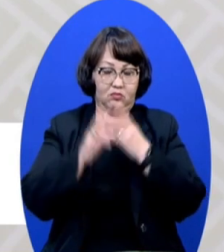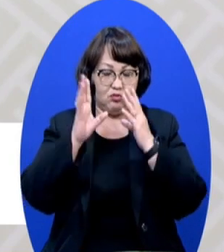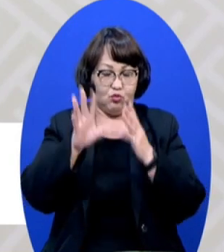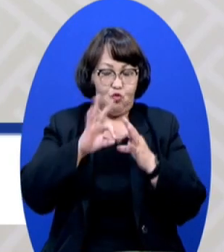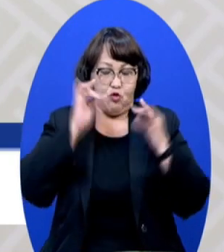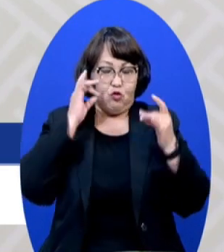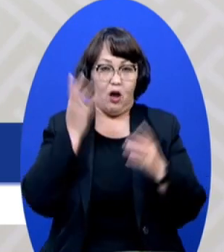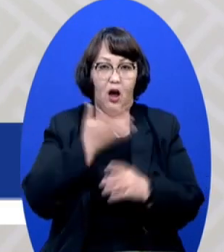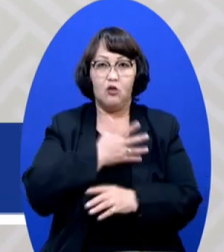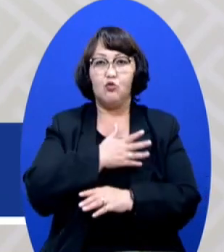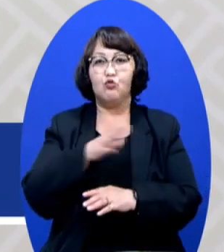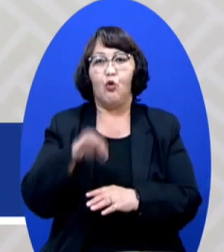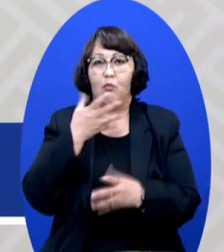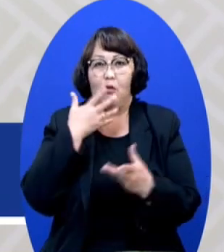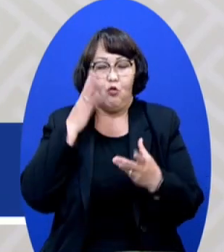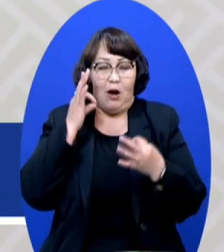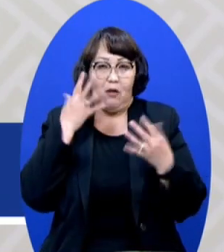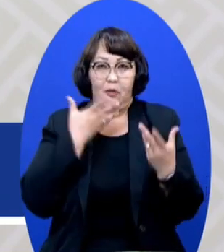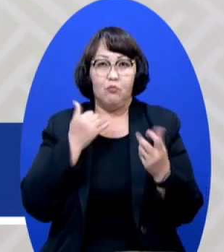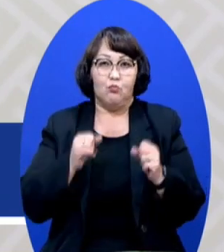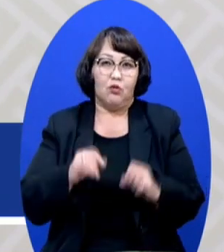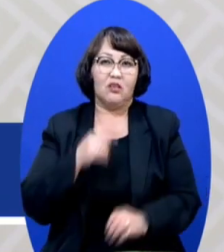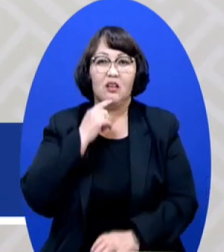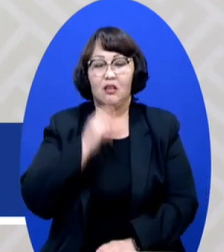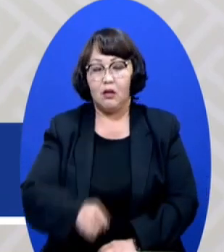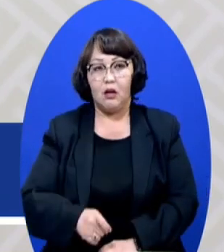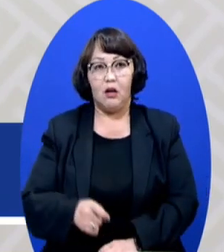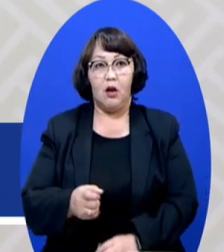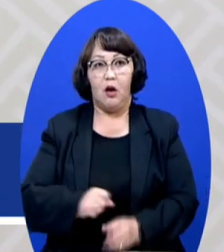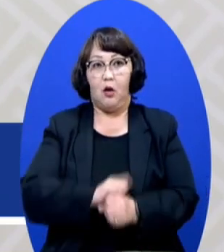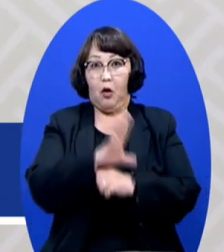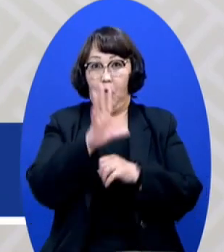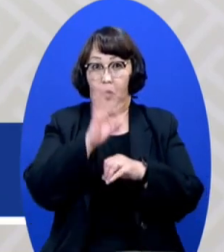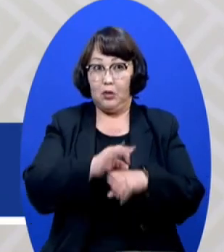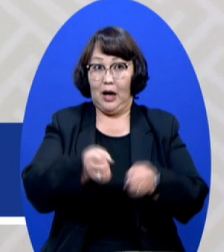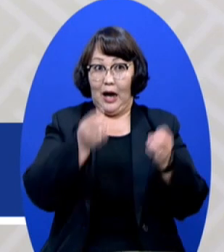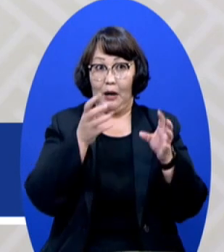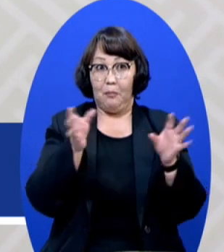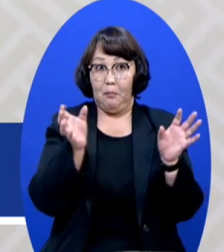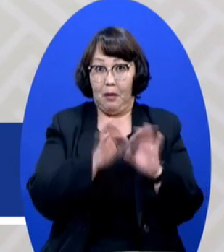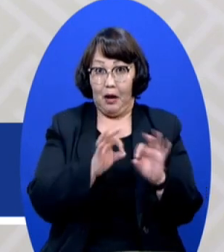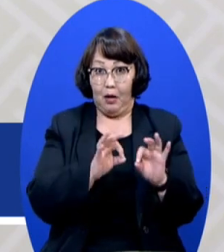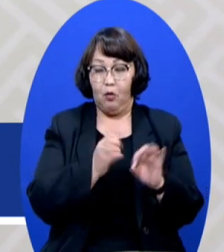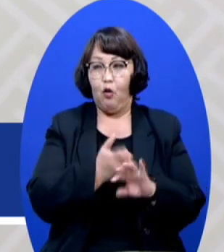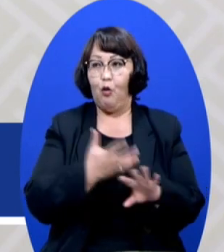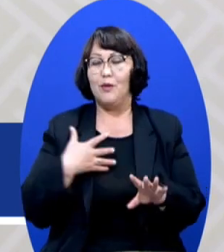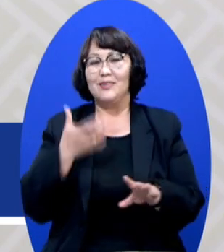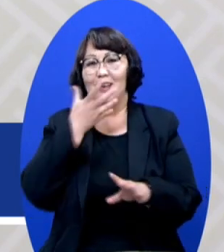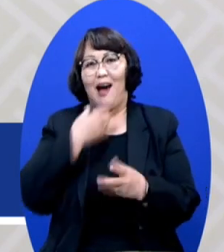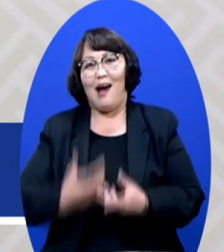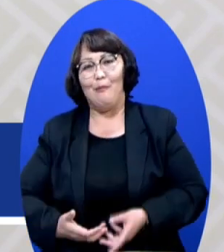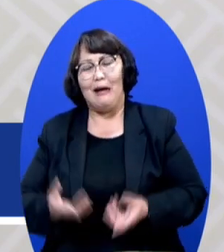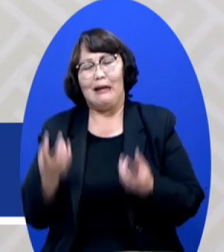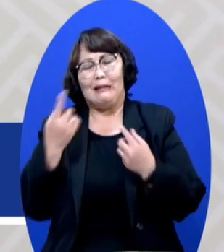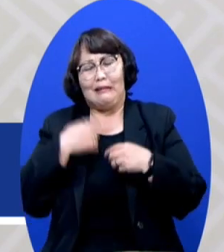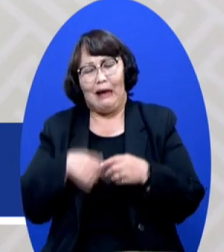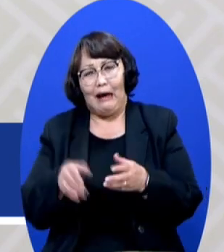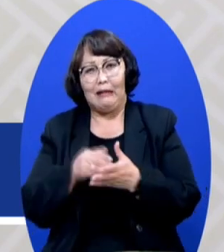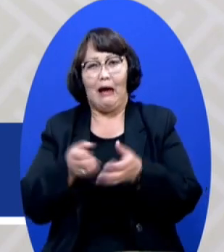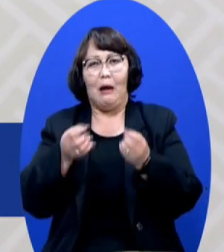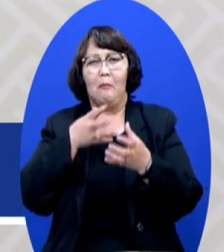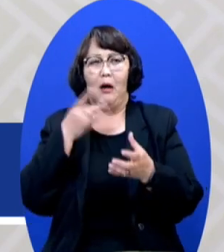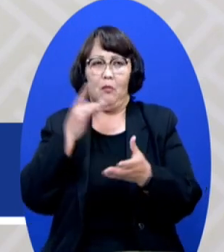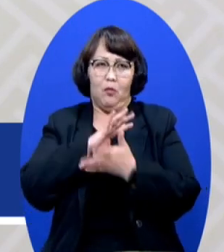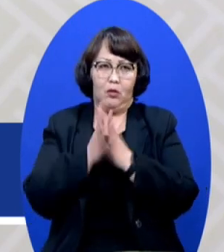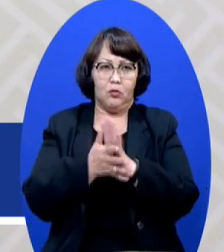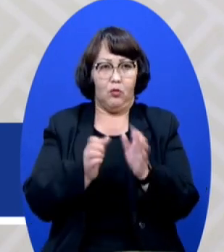Хүмүүс сар тахал гарахаас өмнө ямар байсан тэр байдлаа гэрэн очихыг хүсэж байгаа ч үр дүнтэй вакцин эмчилгээний арга нэвтрэх болон сар тахал зогсох хүртэл